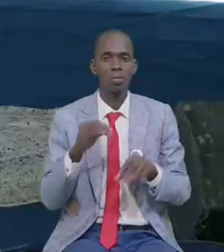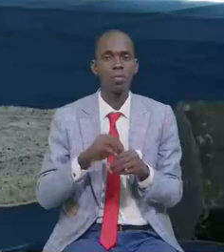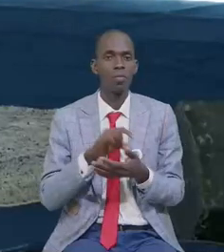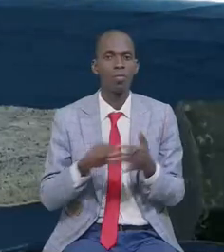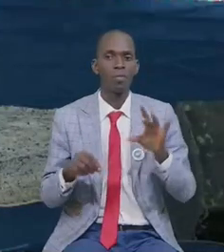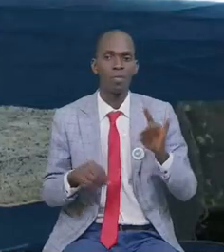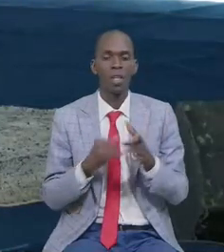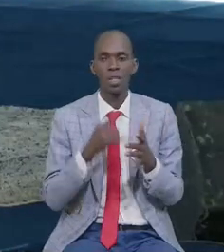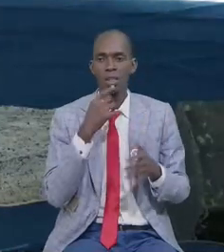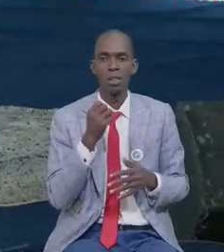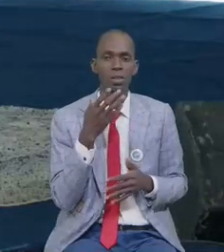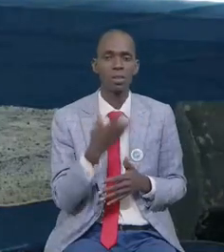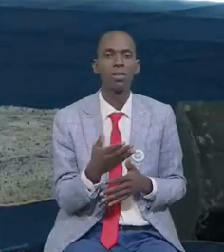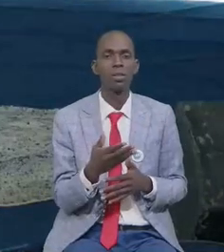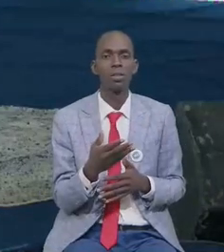8.